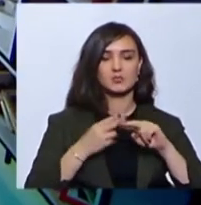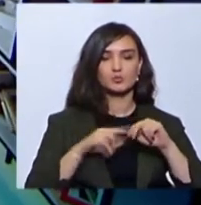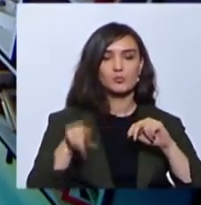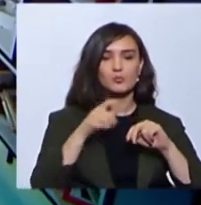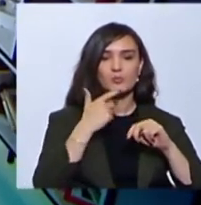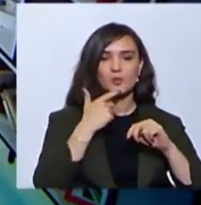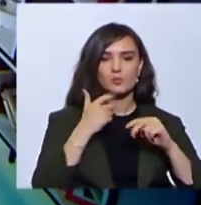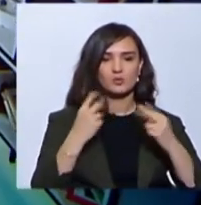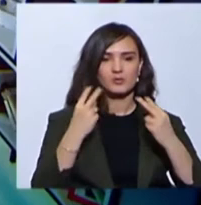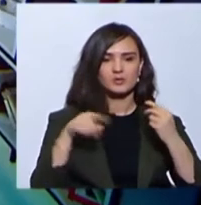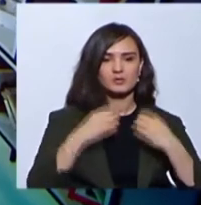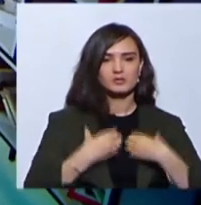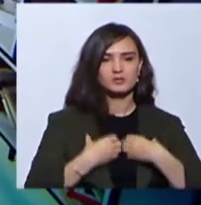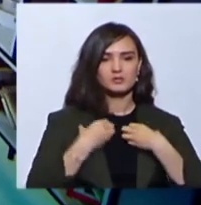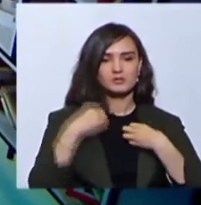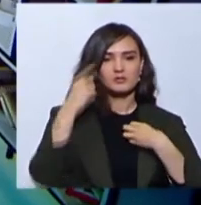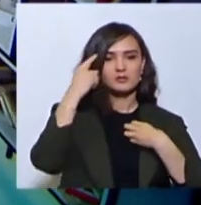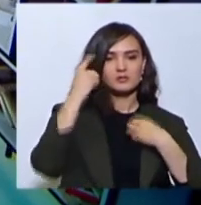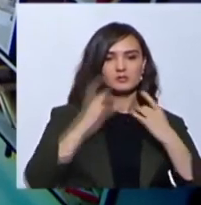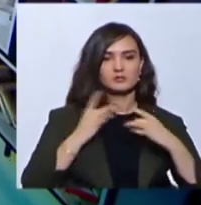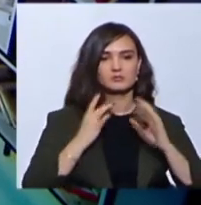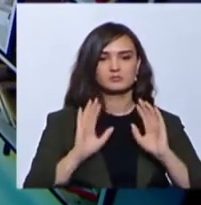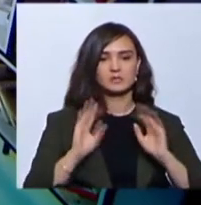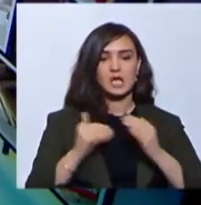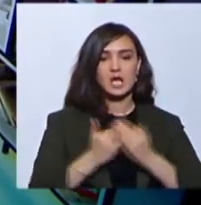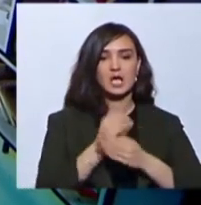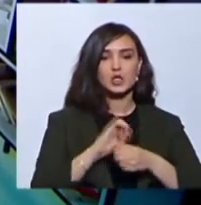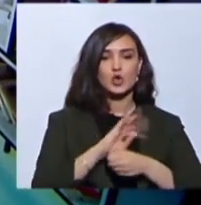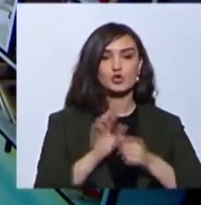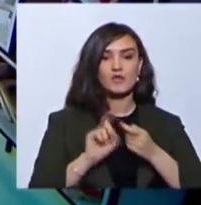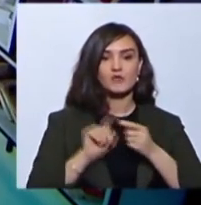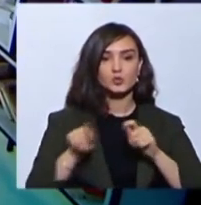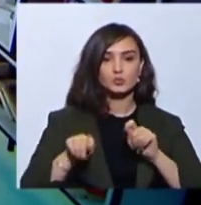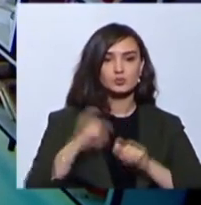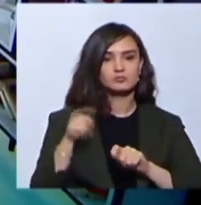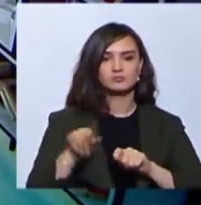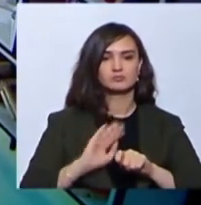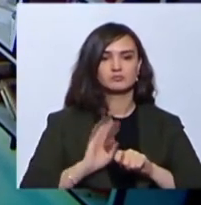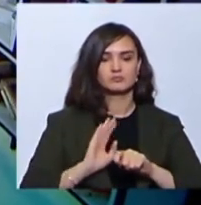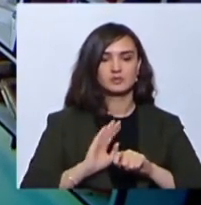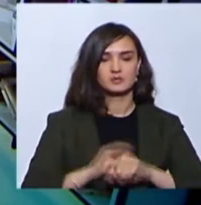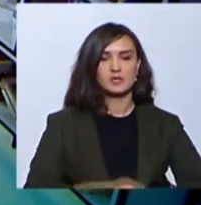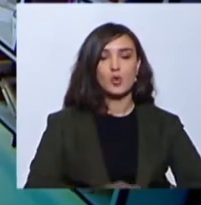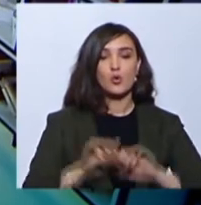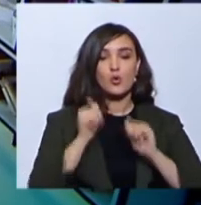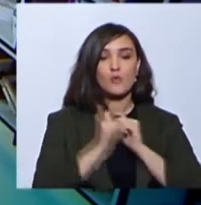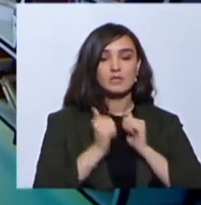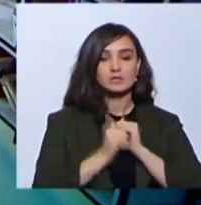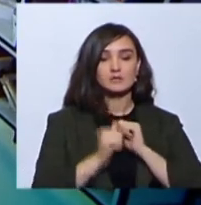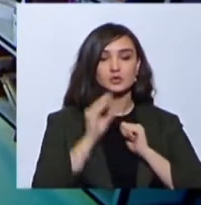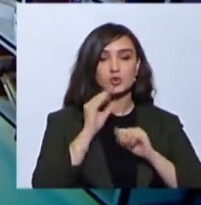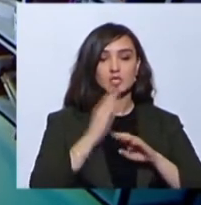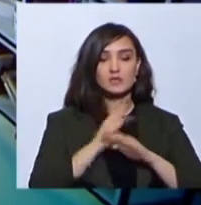უნდა შეშინდეს და არ უნდა იფიქროს, რომ ეს ყველაფერი დაიწყო მხოლოდ ახალი კორონავირუსის დამსახურებით. უბრალოდ ყოველთვის შესაძაც